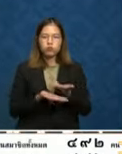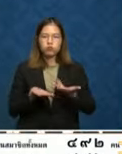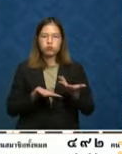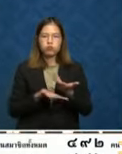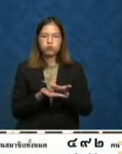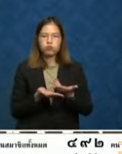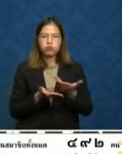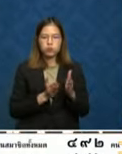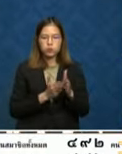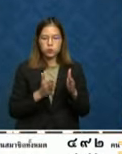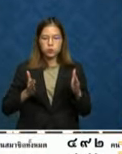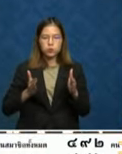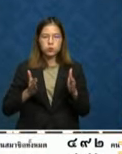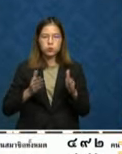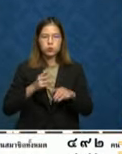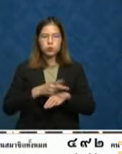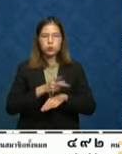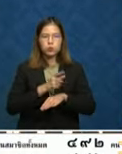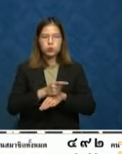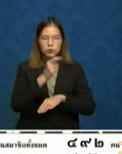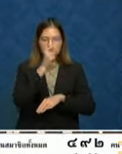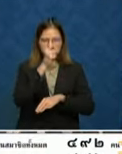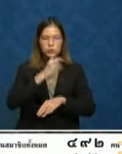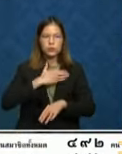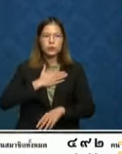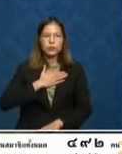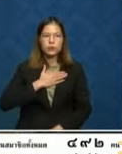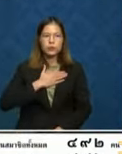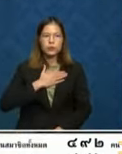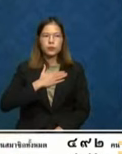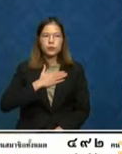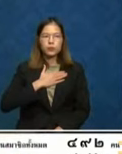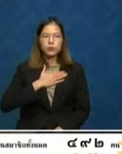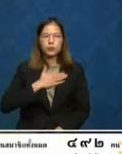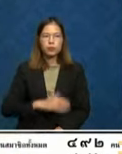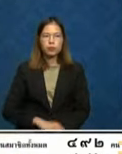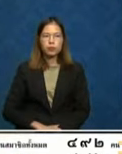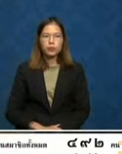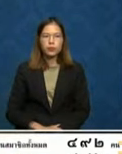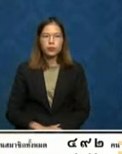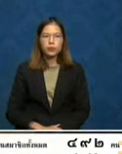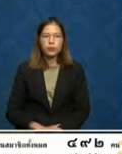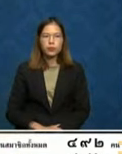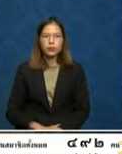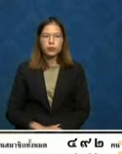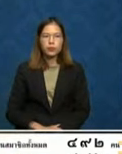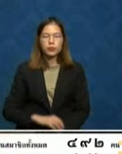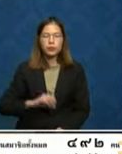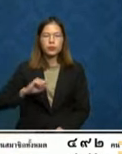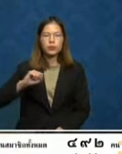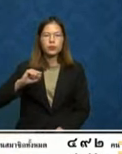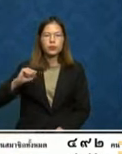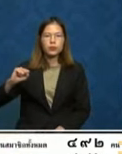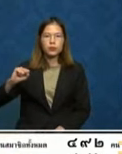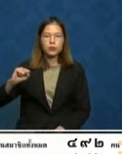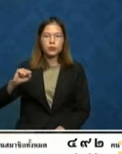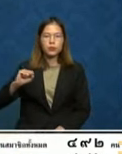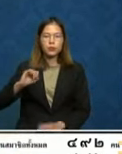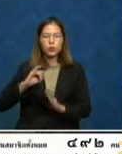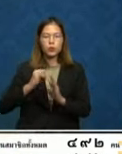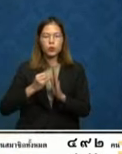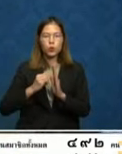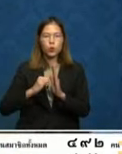ครับกราบเรียนท่านประธานสภาที่เคารพครับกระผมนายวรวงศ์วรปัญญาสมาชิกสภาผู้แทนราษฎรจังหวัด